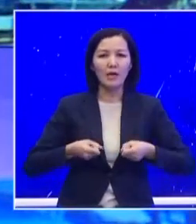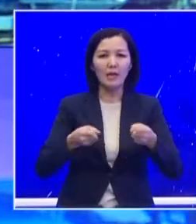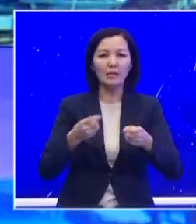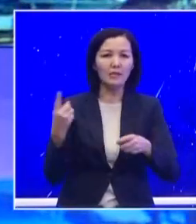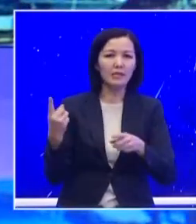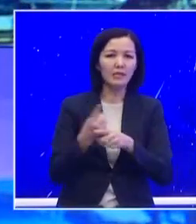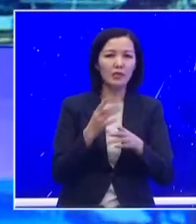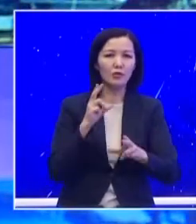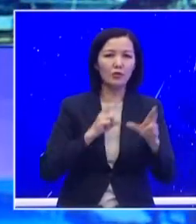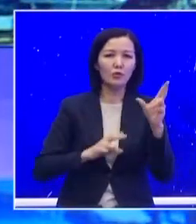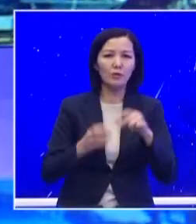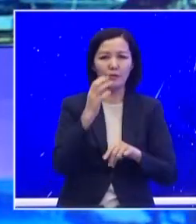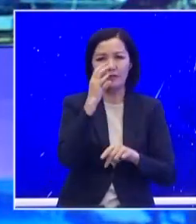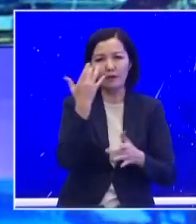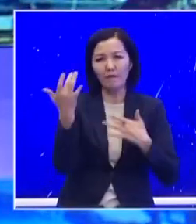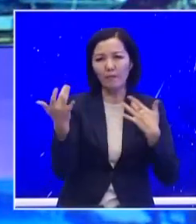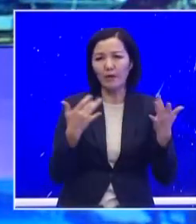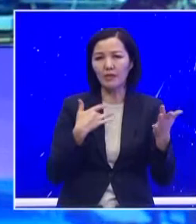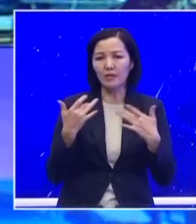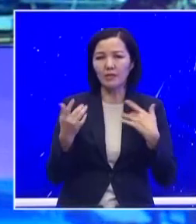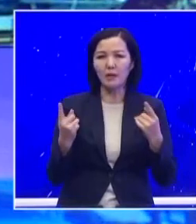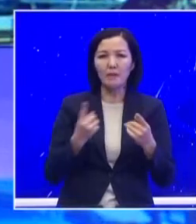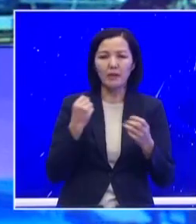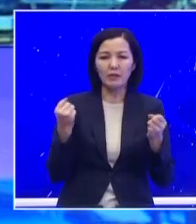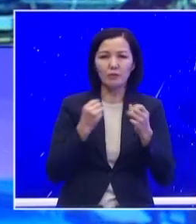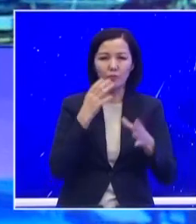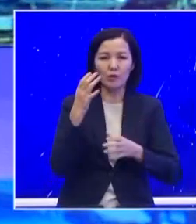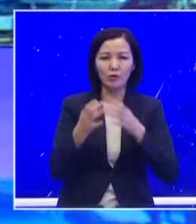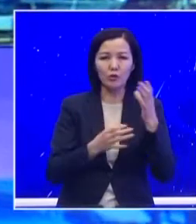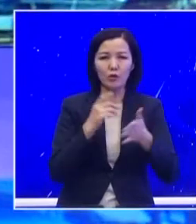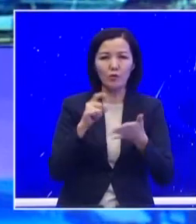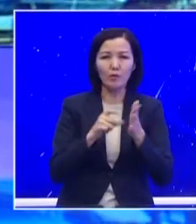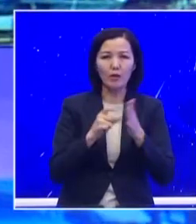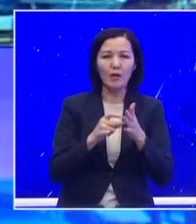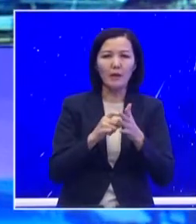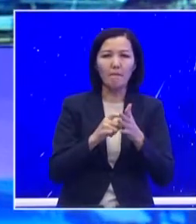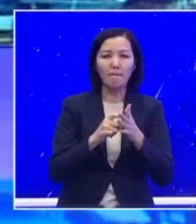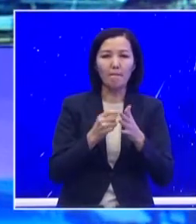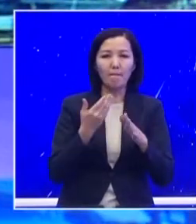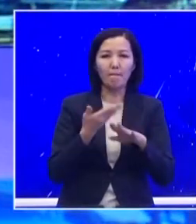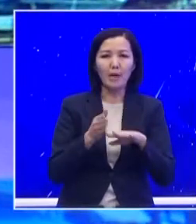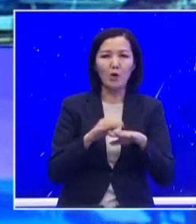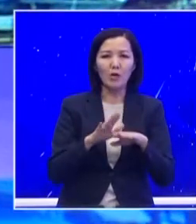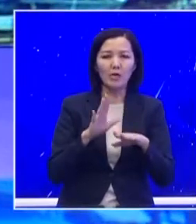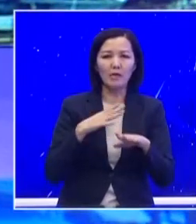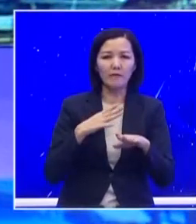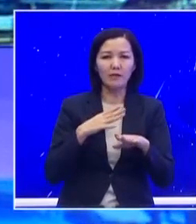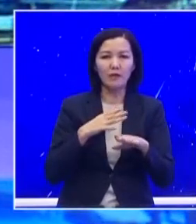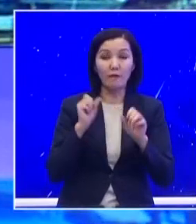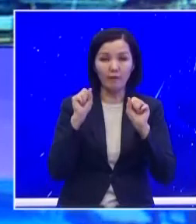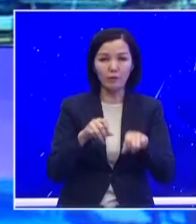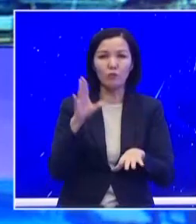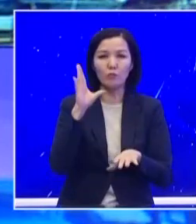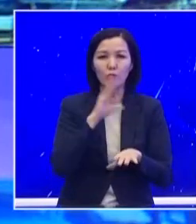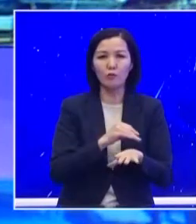одновременно студентом, цирковым артистом, шоуменом и мастером спорта международного класса по пауэрлифтингу? Оказывается, невозможное возможно.